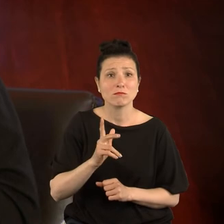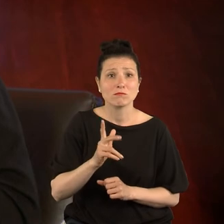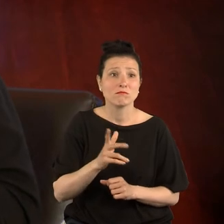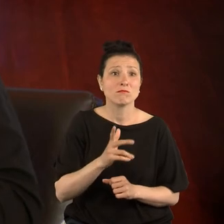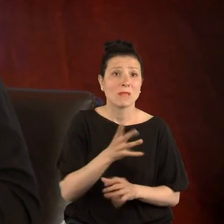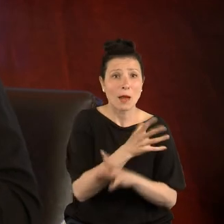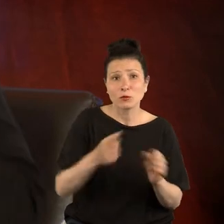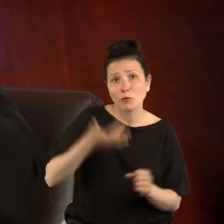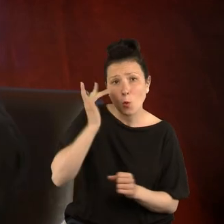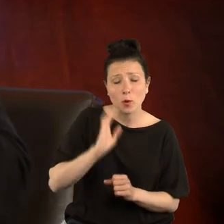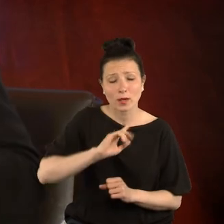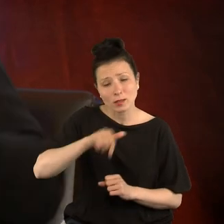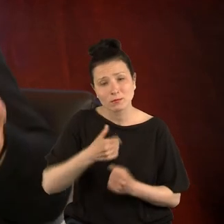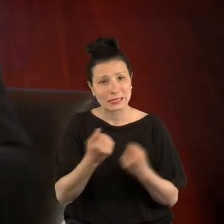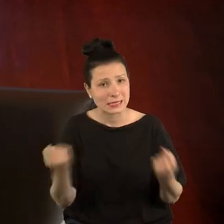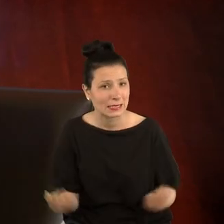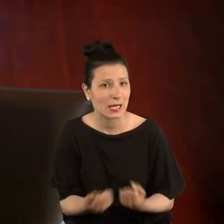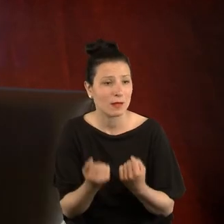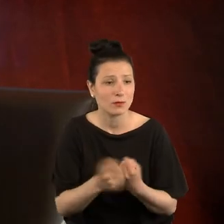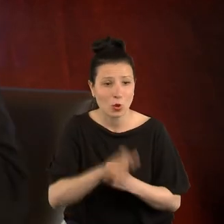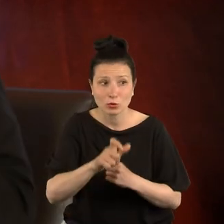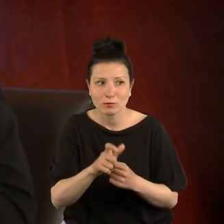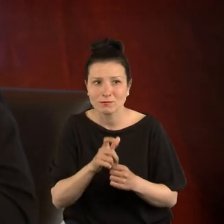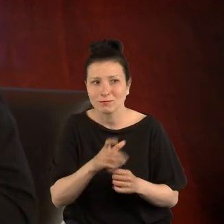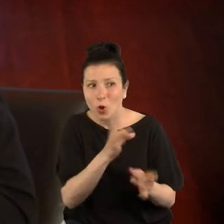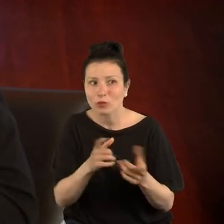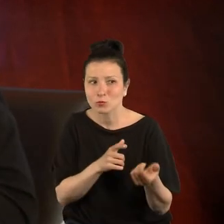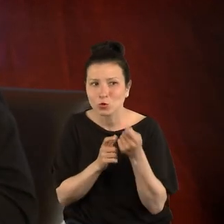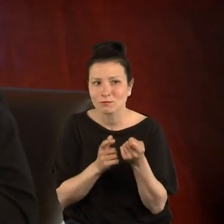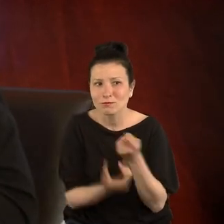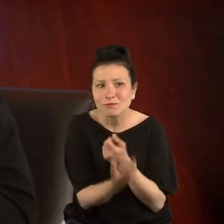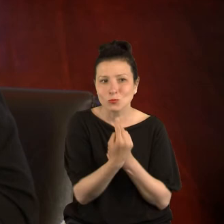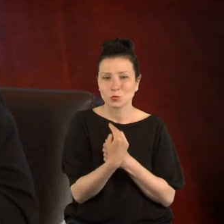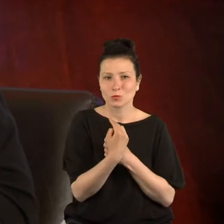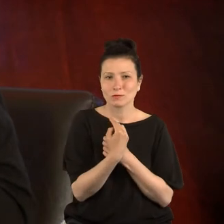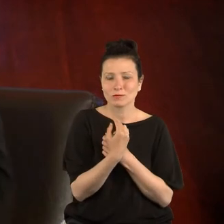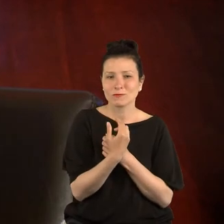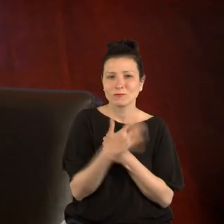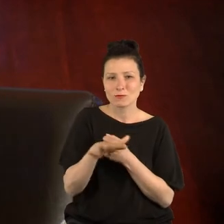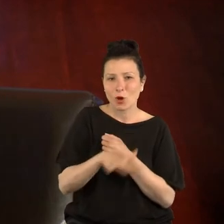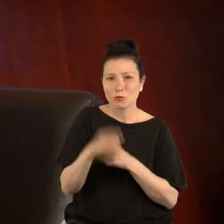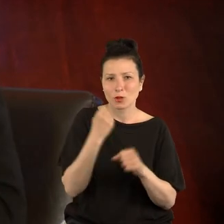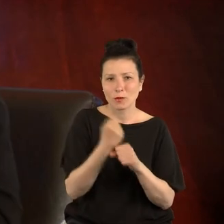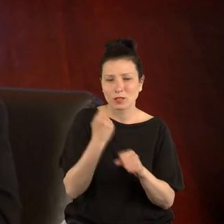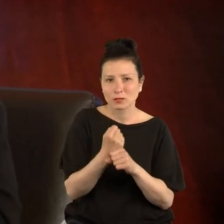absolwentami i staramy się jakby je od razu wprowadzić w obszar pracy.